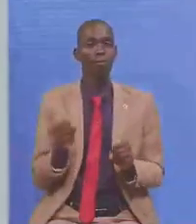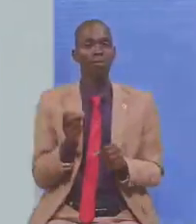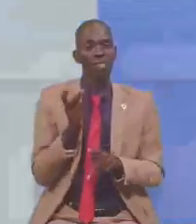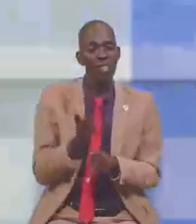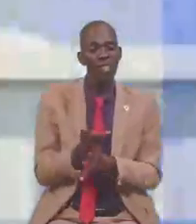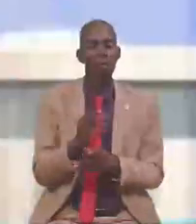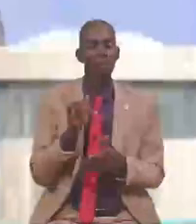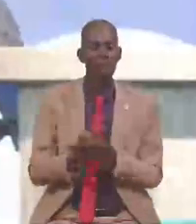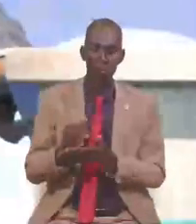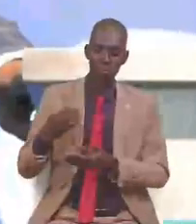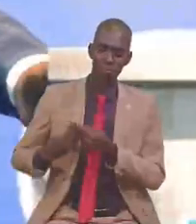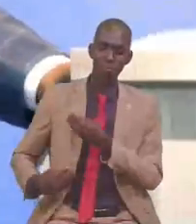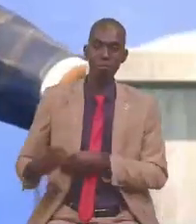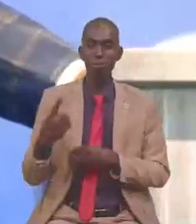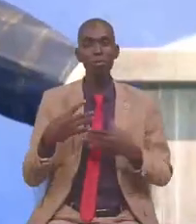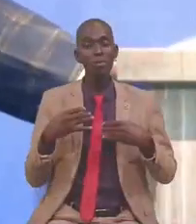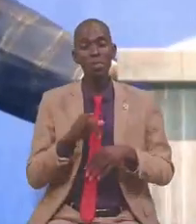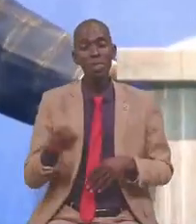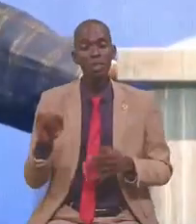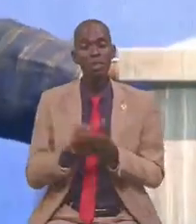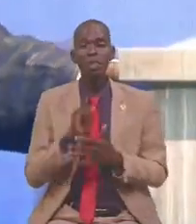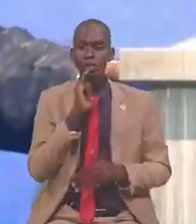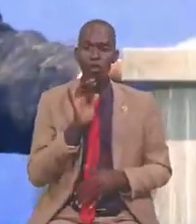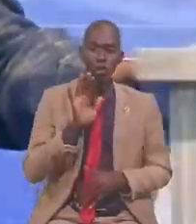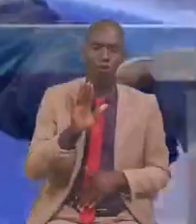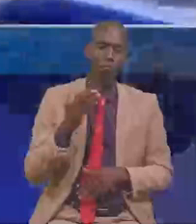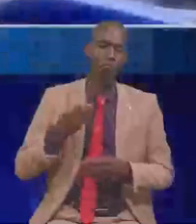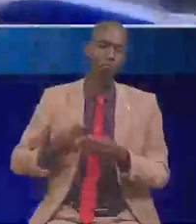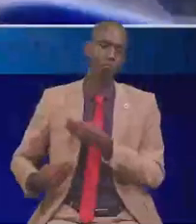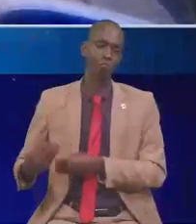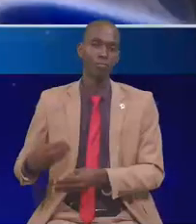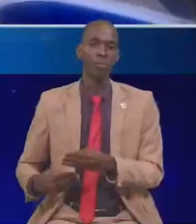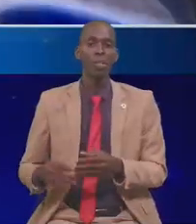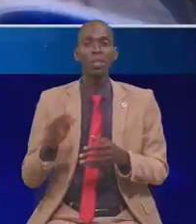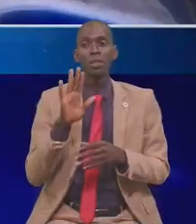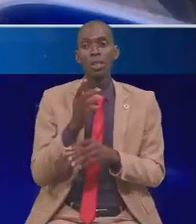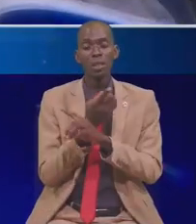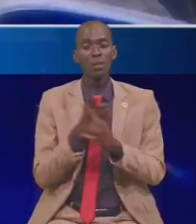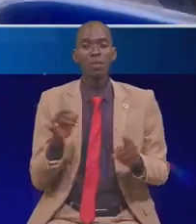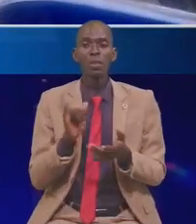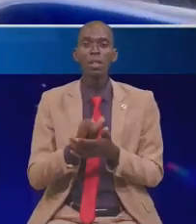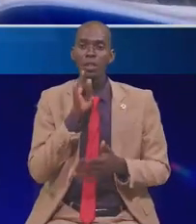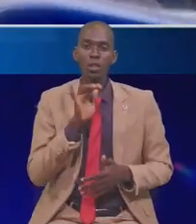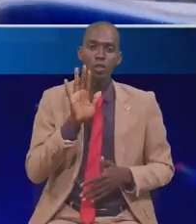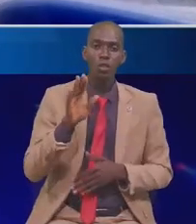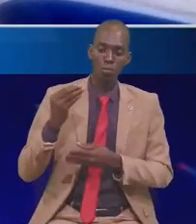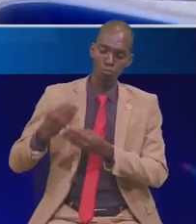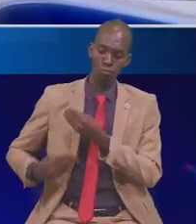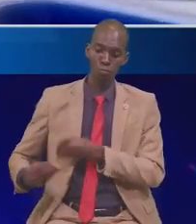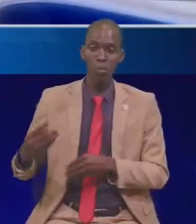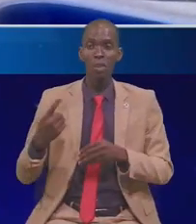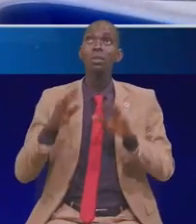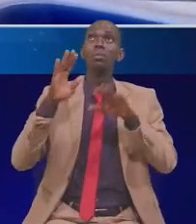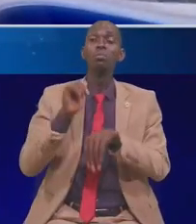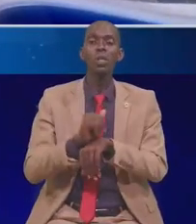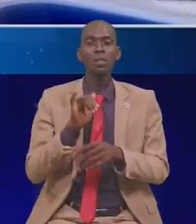d'aînesse. La guérison, c'est ton droit d'aînesse. La délivrance, c'est ton droit d'aînesse. Les miracles sont tes droits